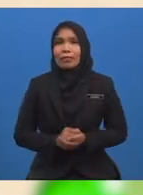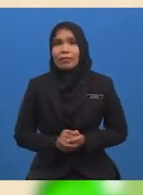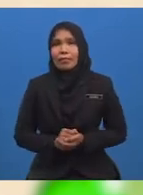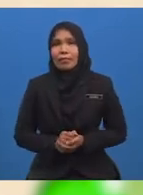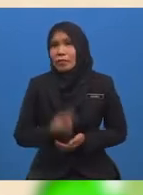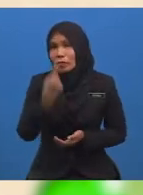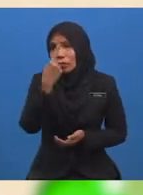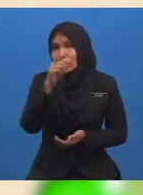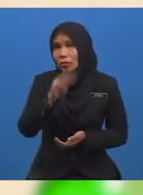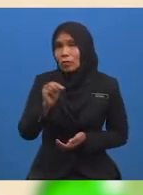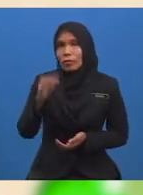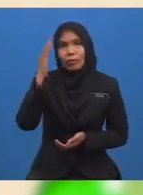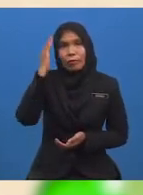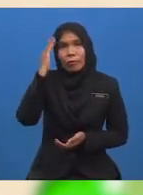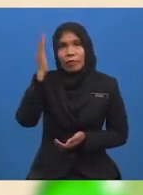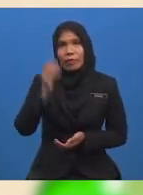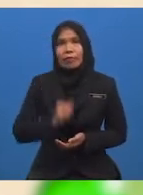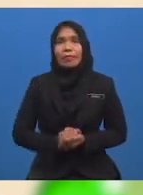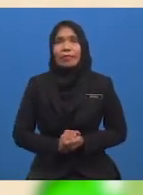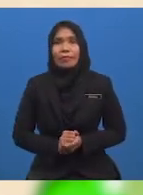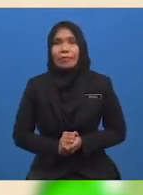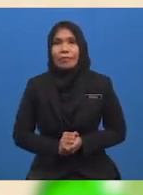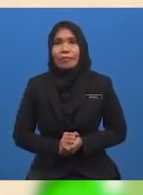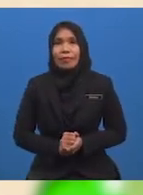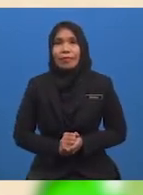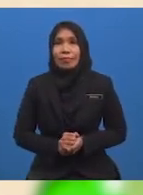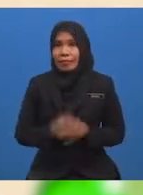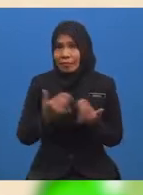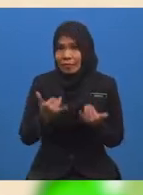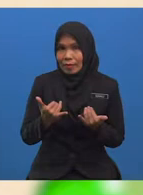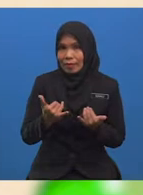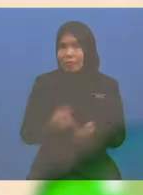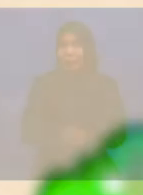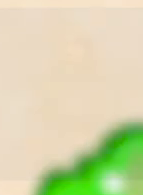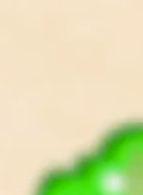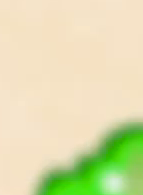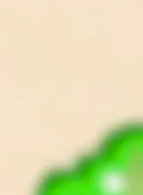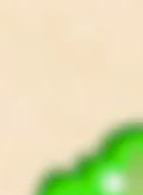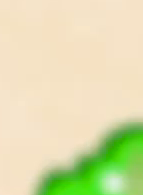nyatakan jawapan kamu. 30 saat bermula sekarang.